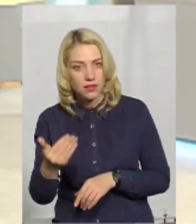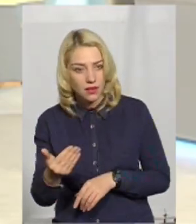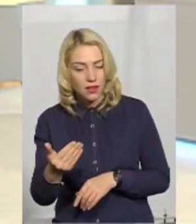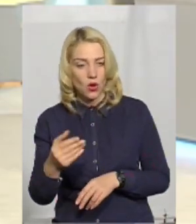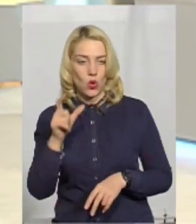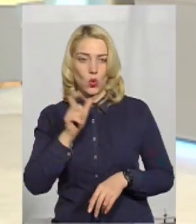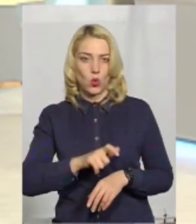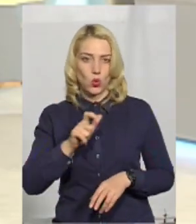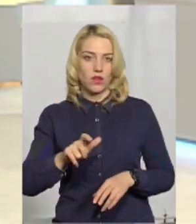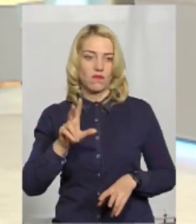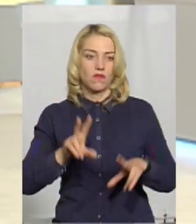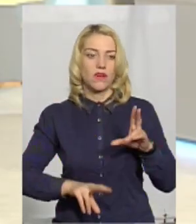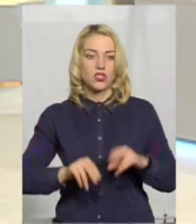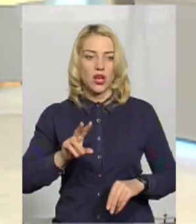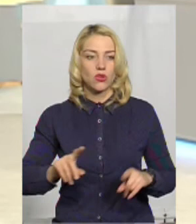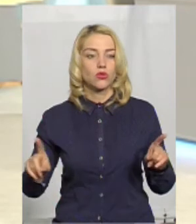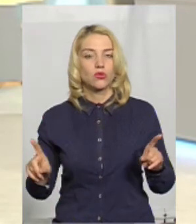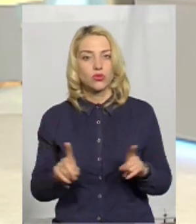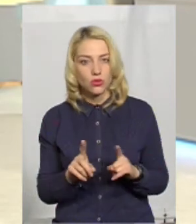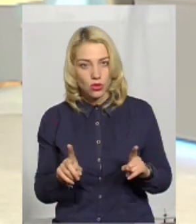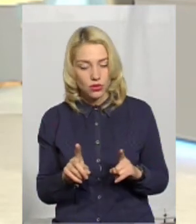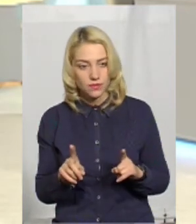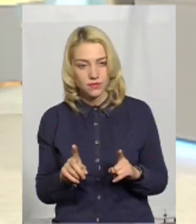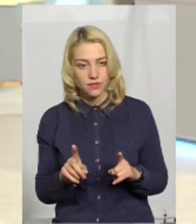Люди вважають, що